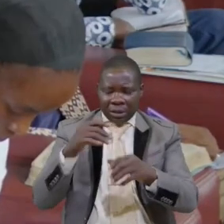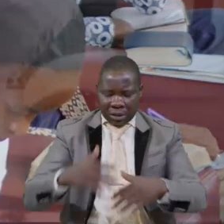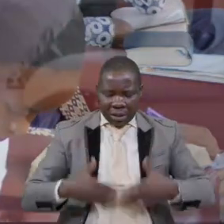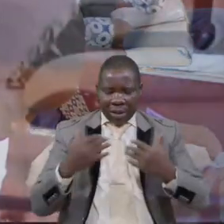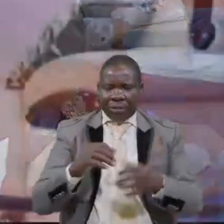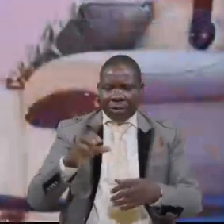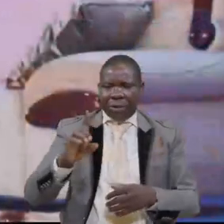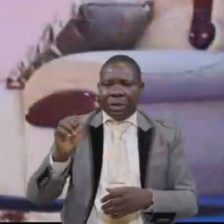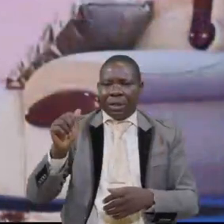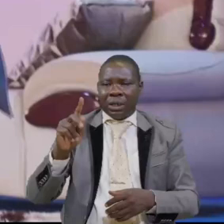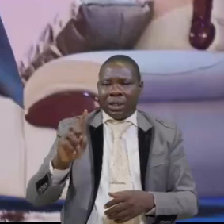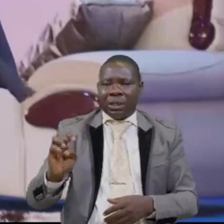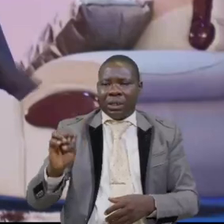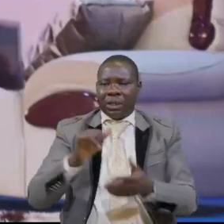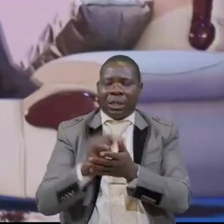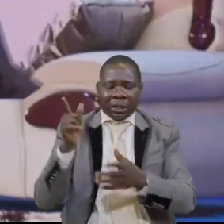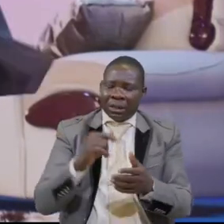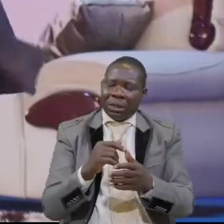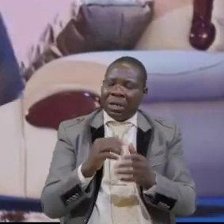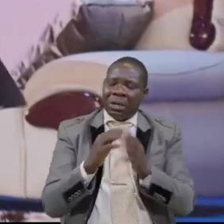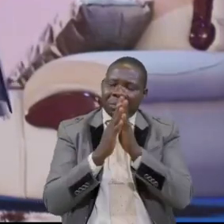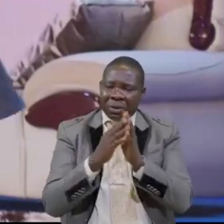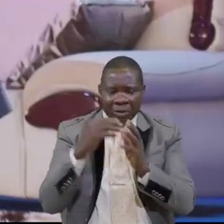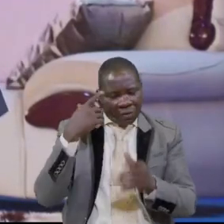Que ce soit pour Nebuchadnezzar ou pour lui-même.